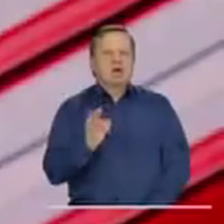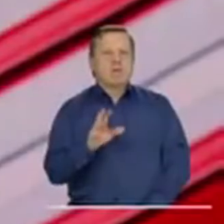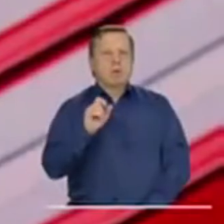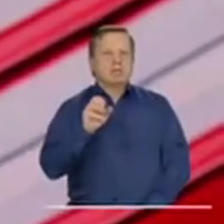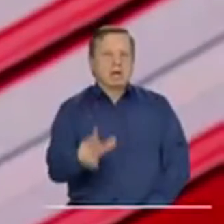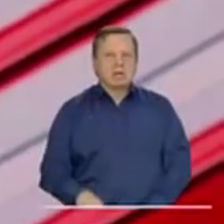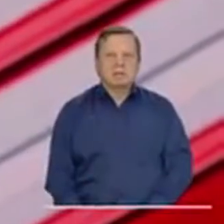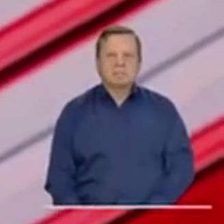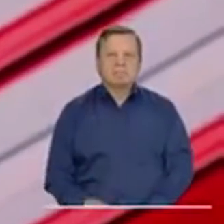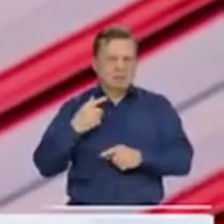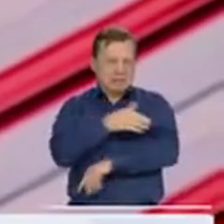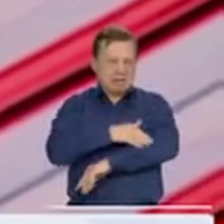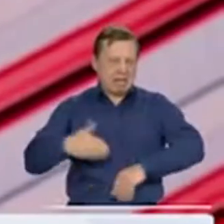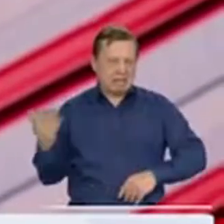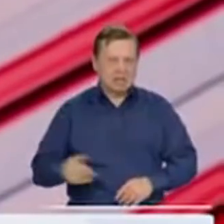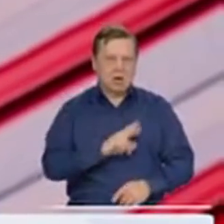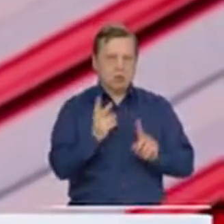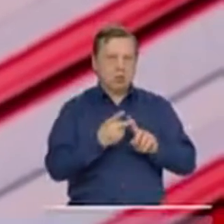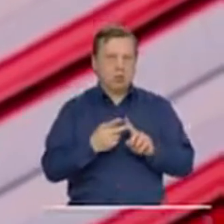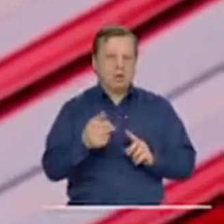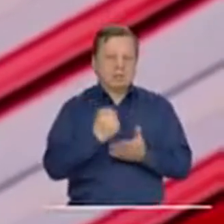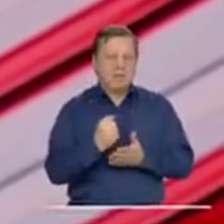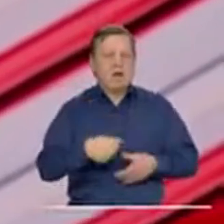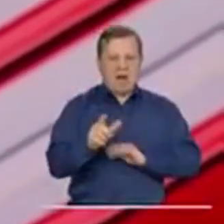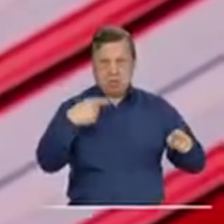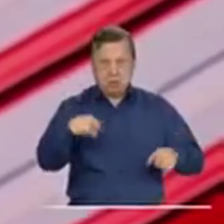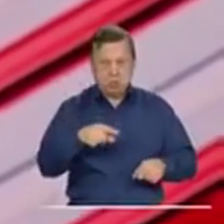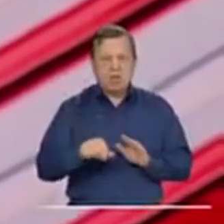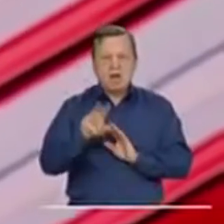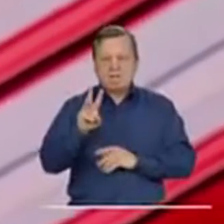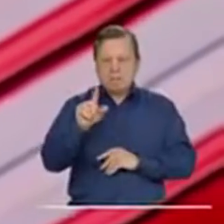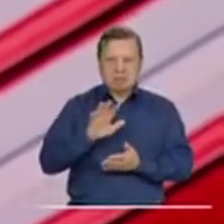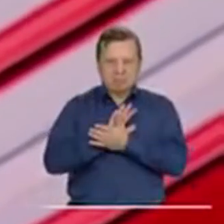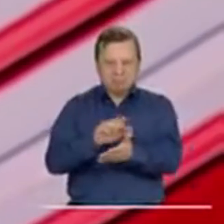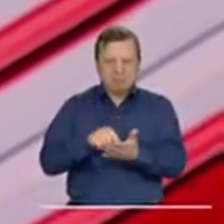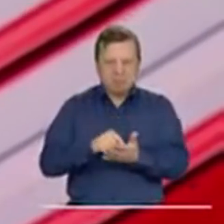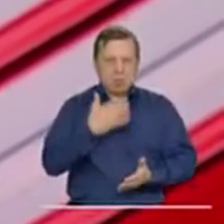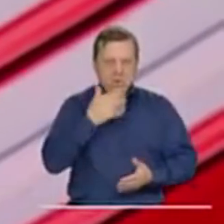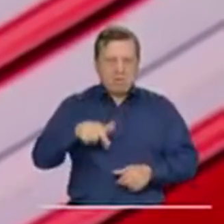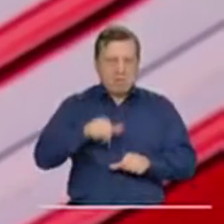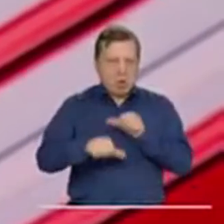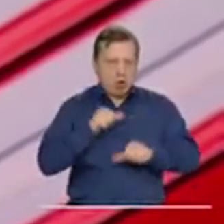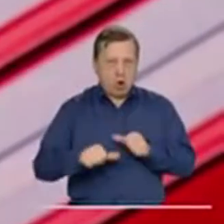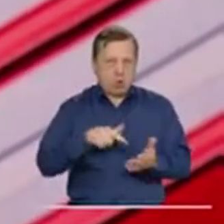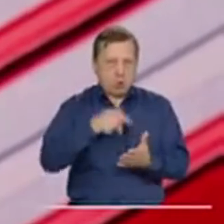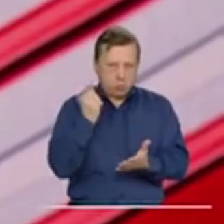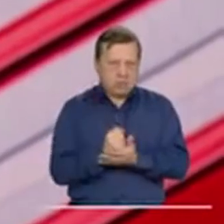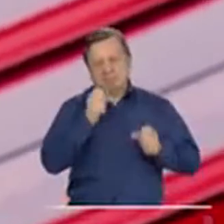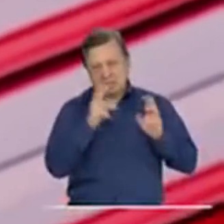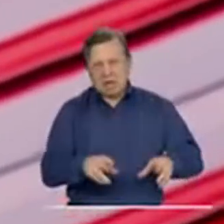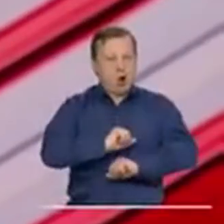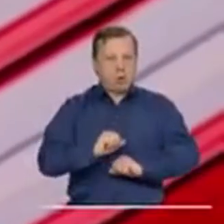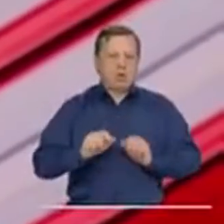W pierwszej kolejności muszę zauważyć, że pięknie tutaj prezydent Andrzej Duda powiedział właśnie, że jeszcze w tym roku podpisałby ustawę spełniające